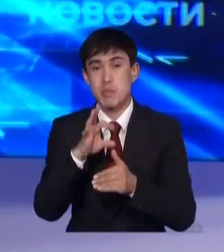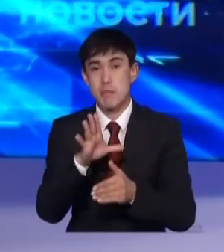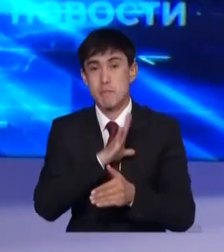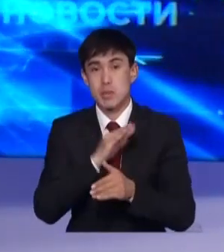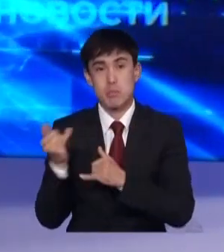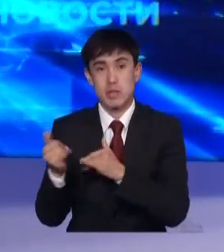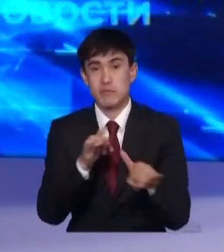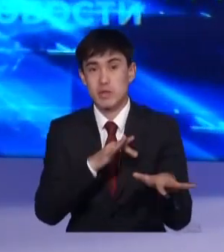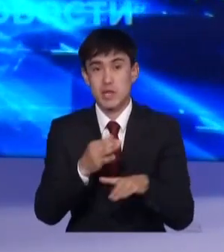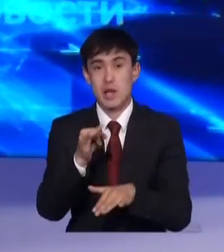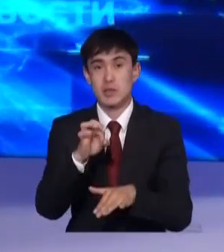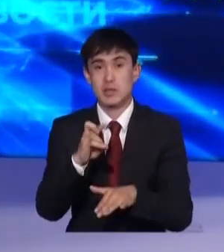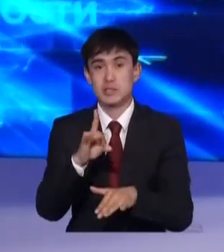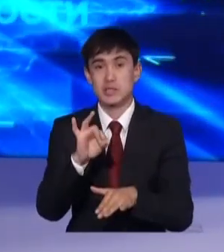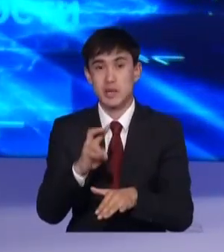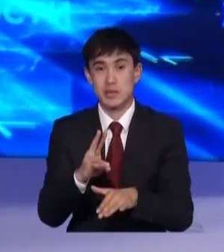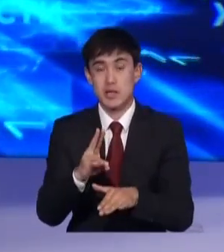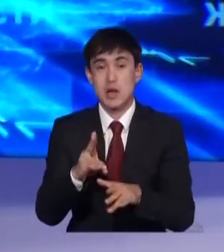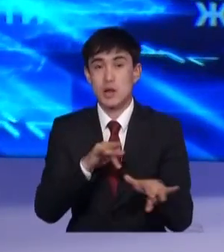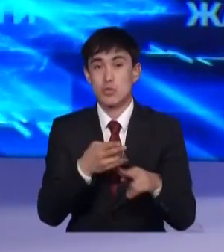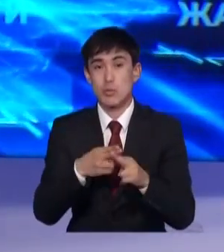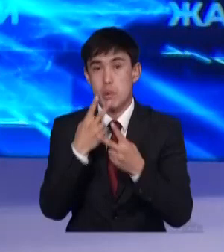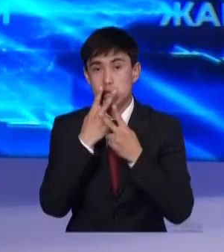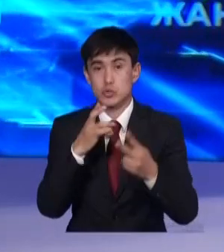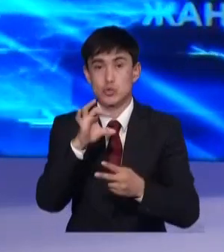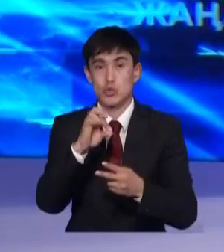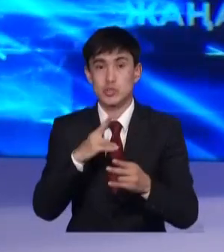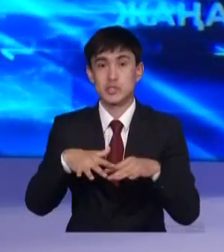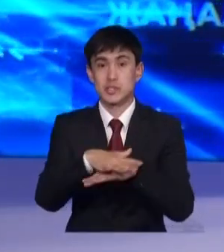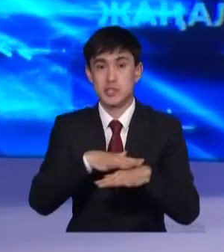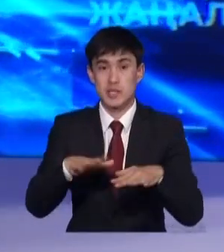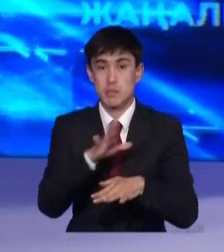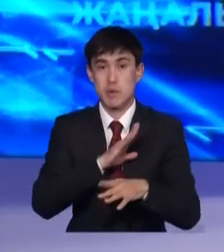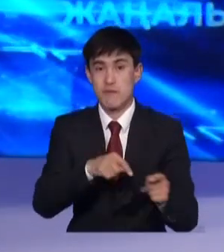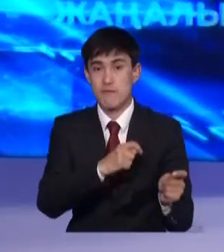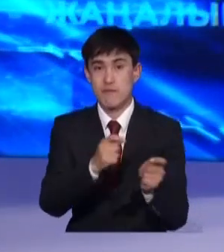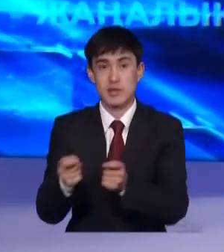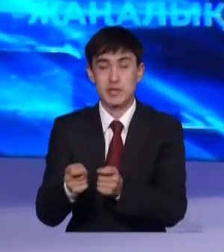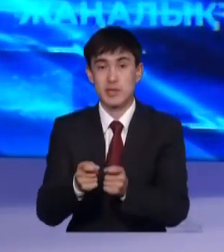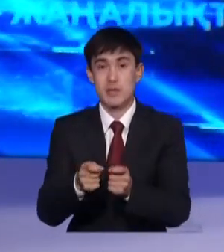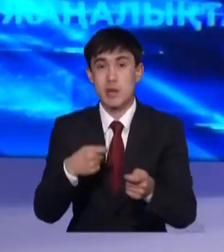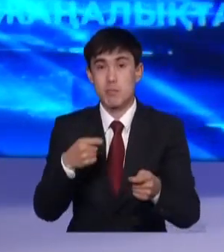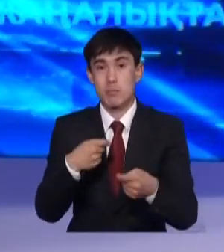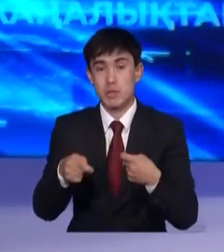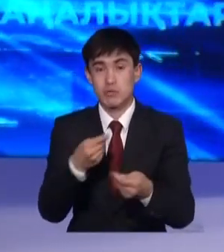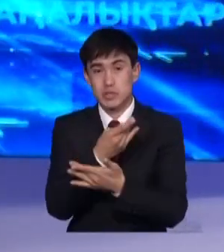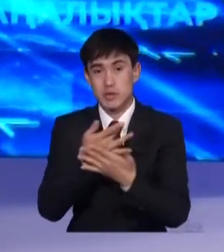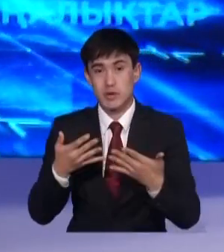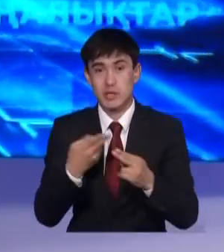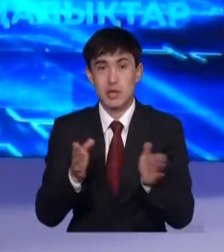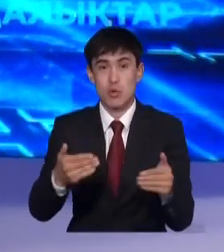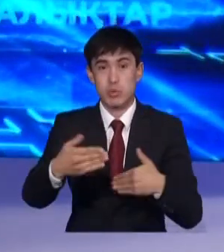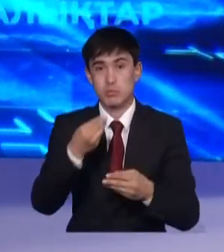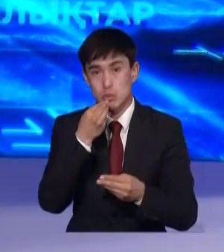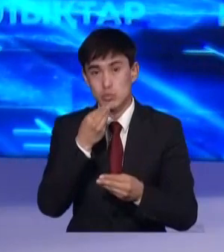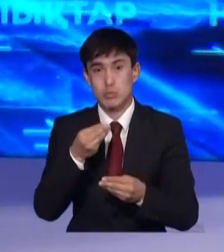благотворительная акция Архан в рамках которой представителям социально уязвимых слоёв населения были выданы продовольственные товары это коробка с